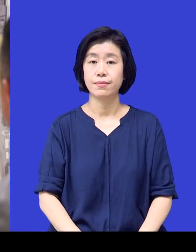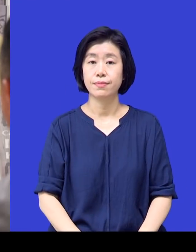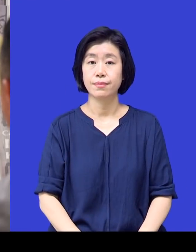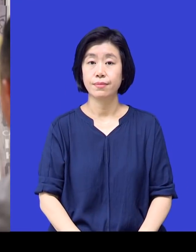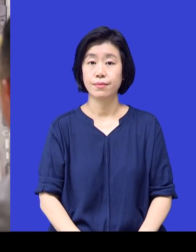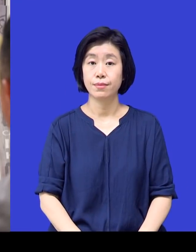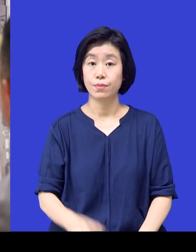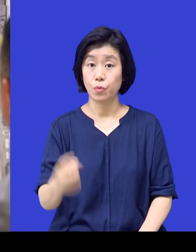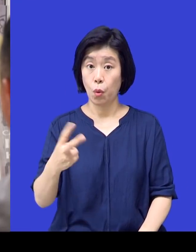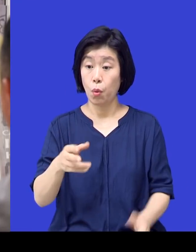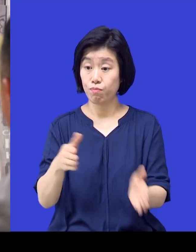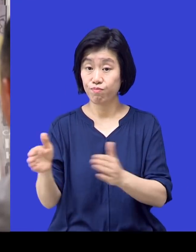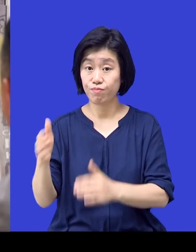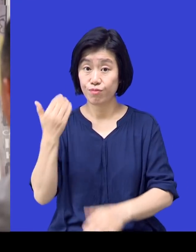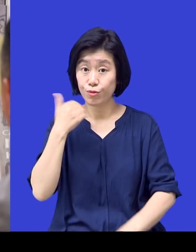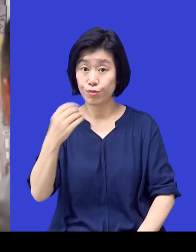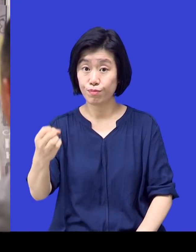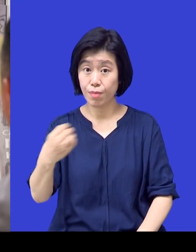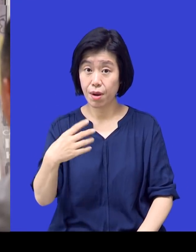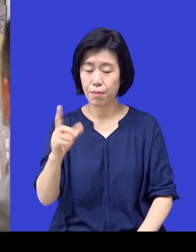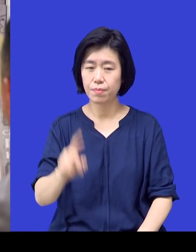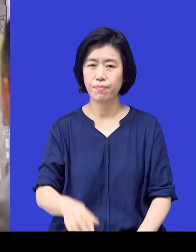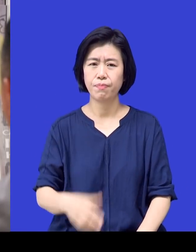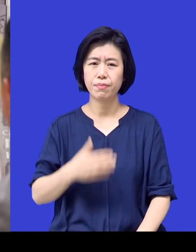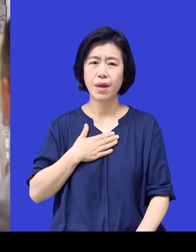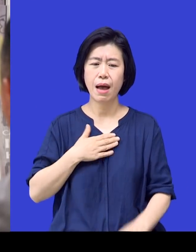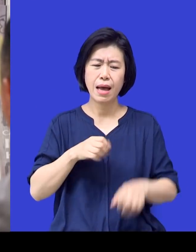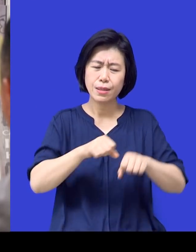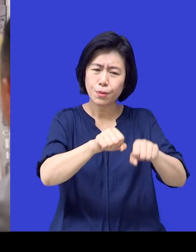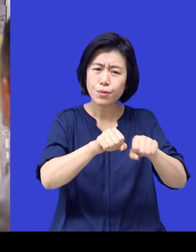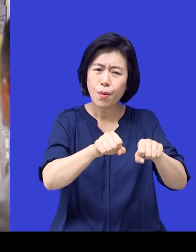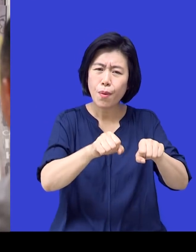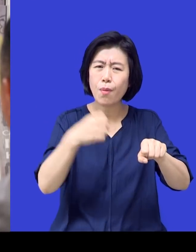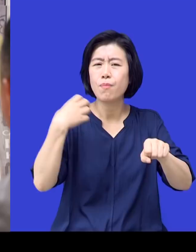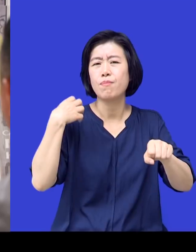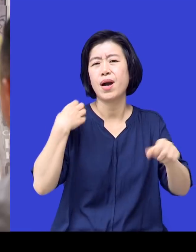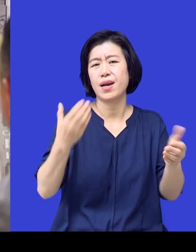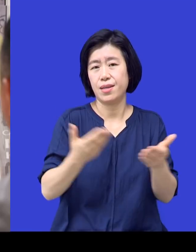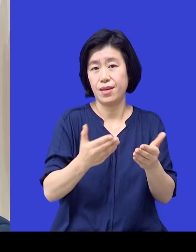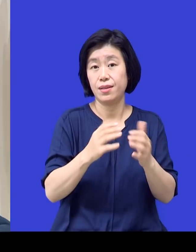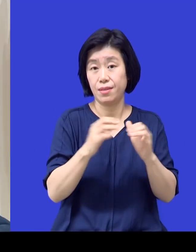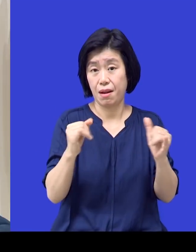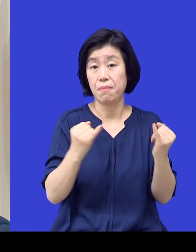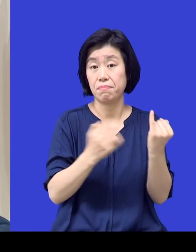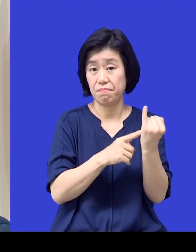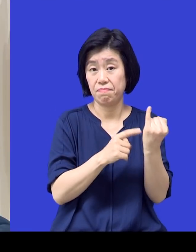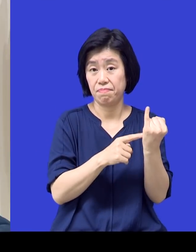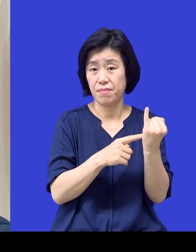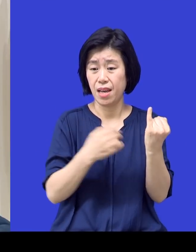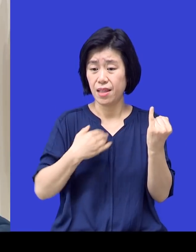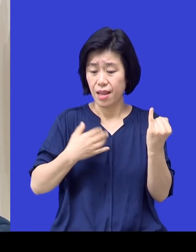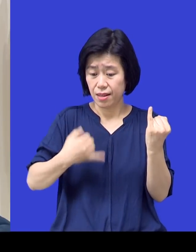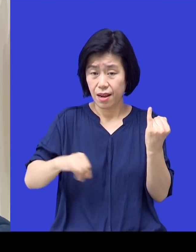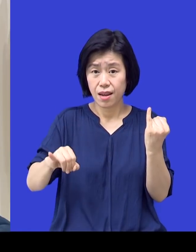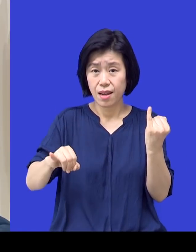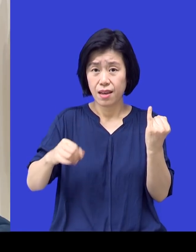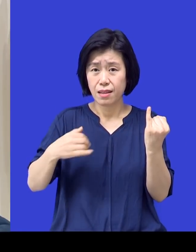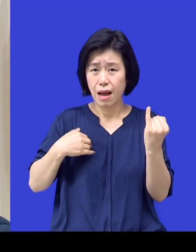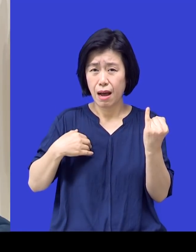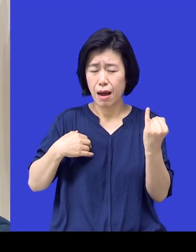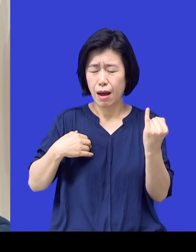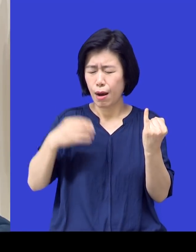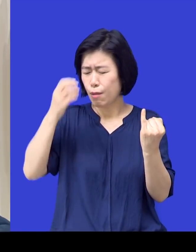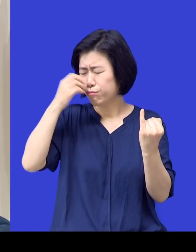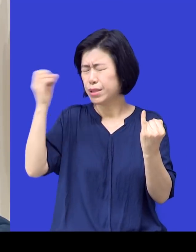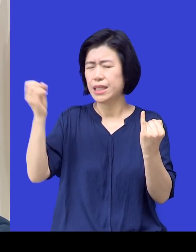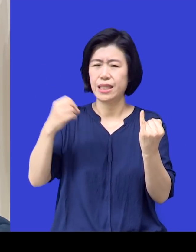완전히 거부하고 버렸습니다. 나는 내 자식을 새롭게 키운다는 마음으로 다시 컴패션 아이를